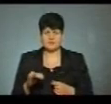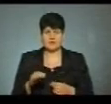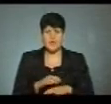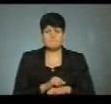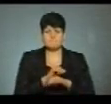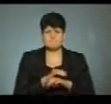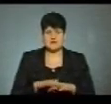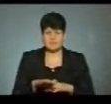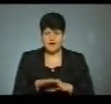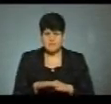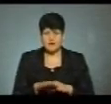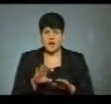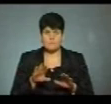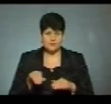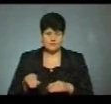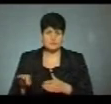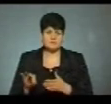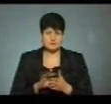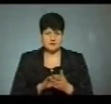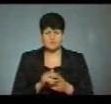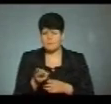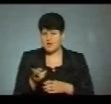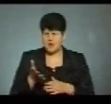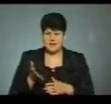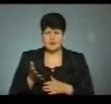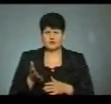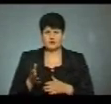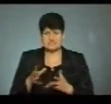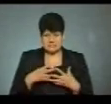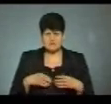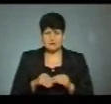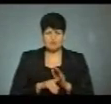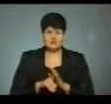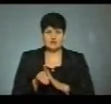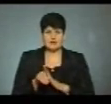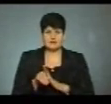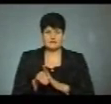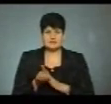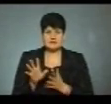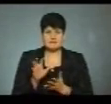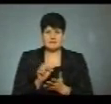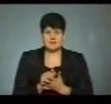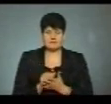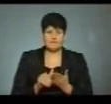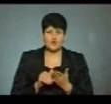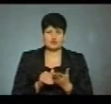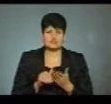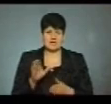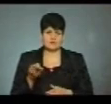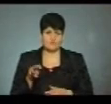Майдані. Після того одразу, одночасно, паралельно, це вже з сім'єю, почали займатися